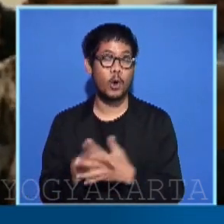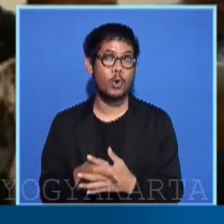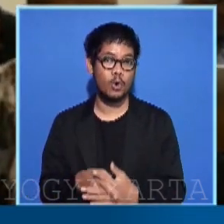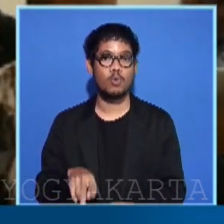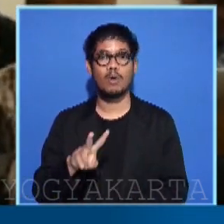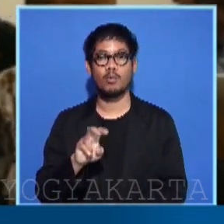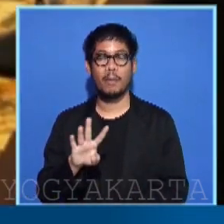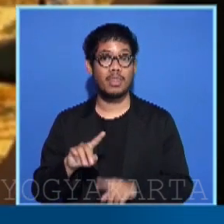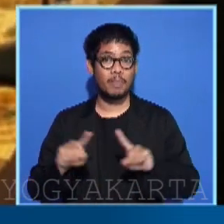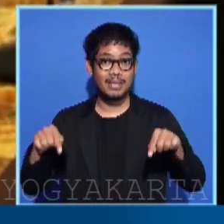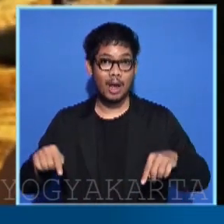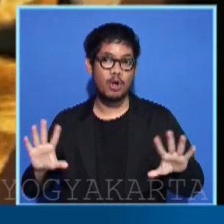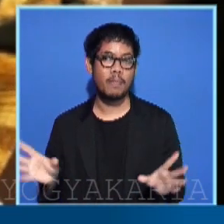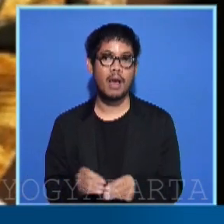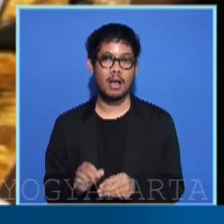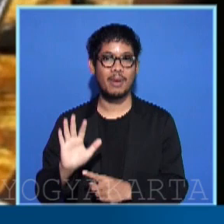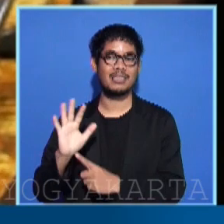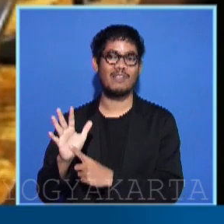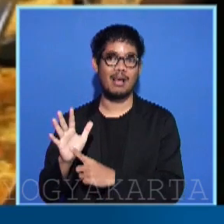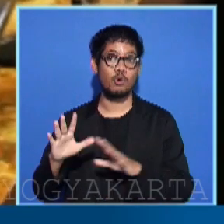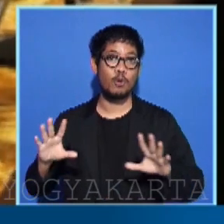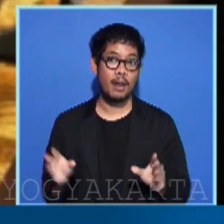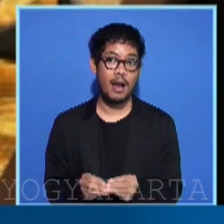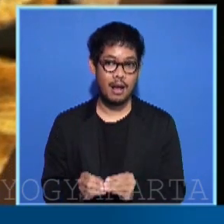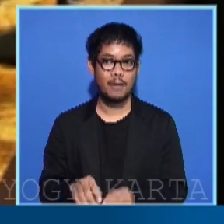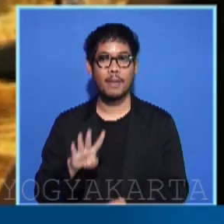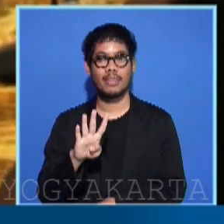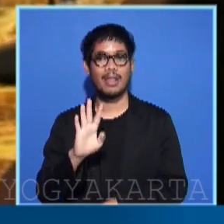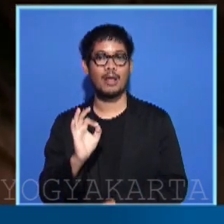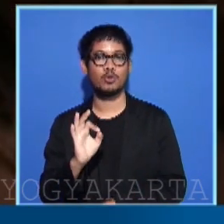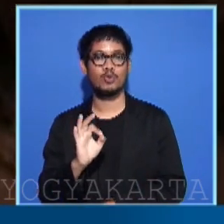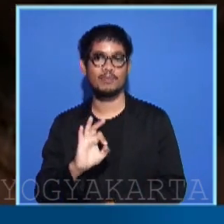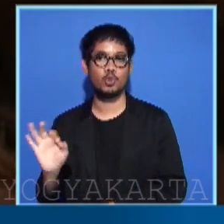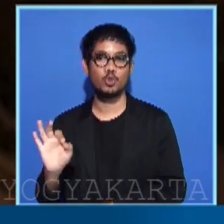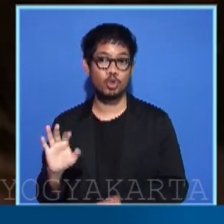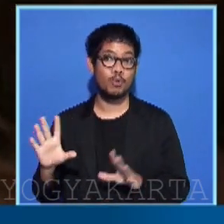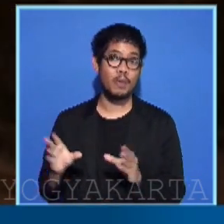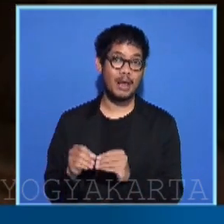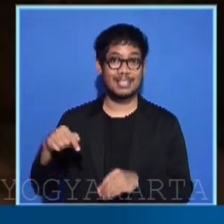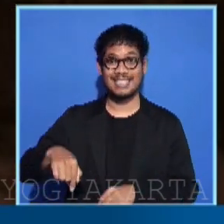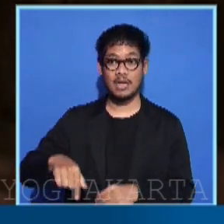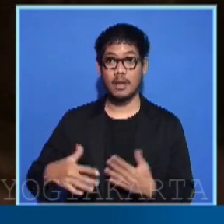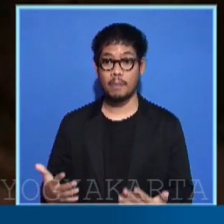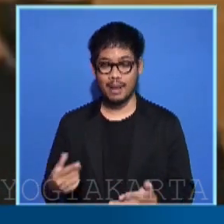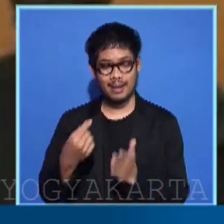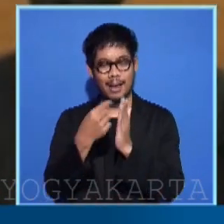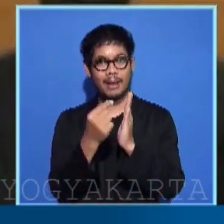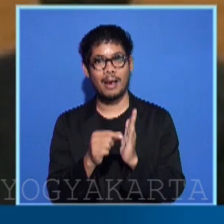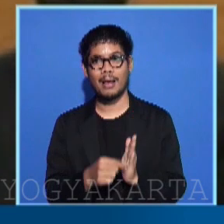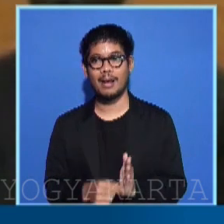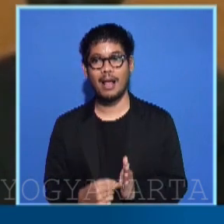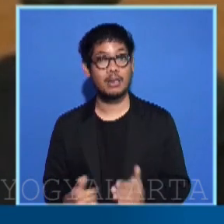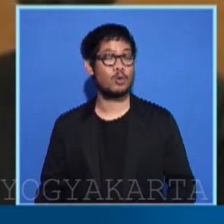Saat ini, jumlah mahasiswa di DIY mencapai lebih dari 400 ribu. Jumlah ini menjadi salah satu indikator penentu